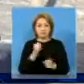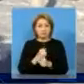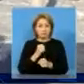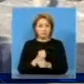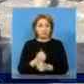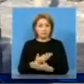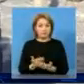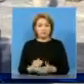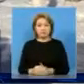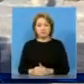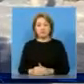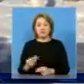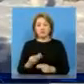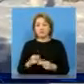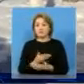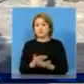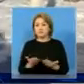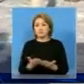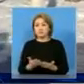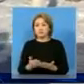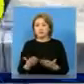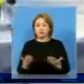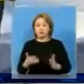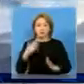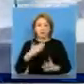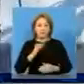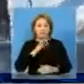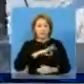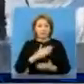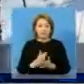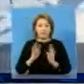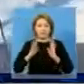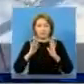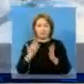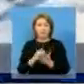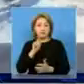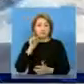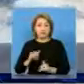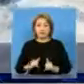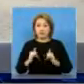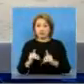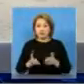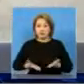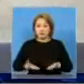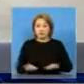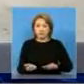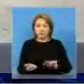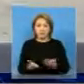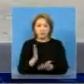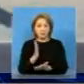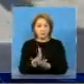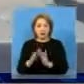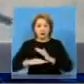ғой. Өздеріңізді айтып игіліктеріңді пайдаланыңдар. Саябақта мұнан басқа жастарға арналған скейт және воркаут